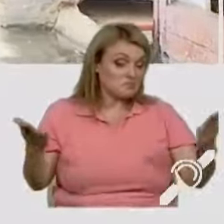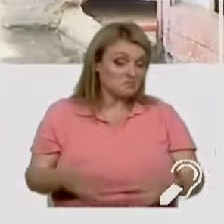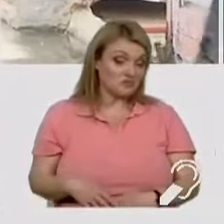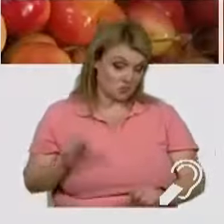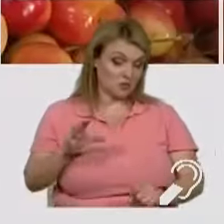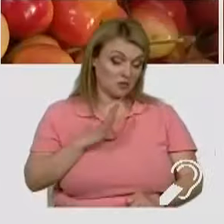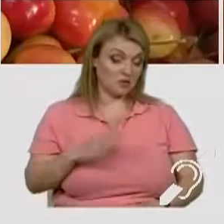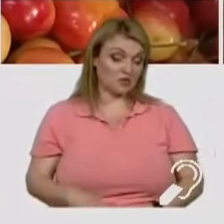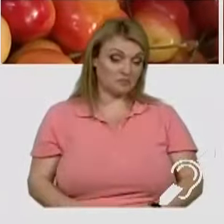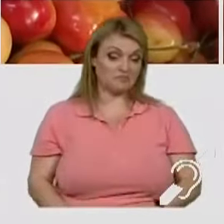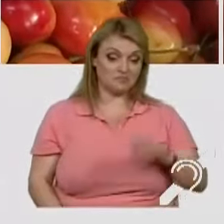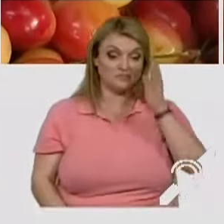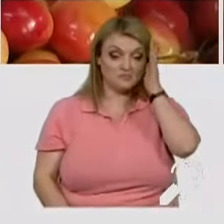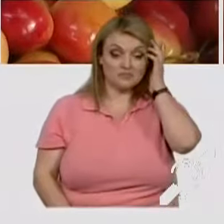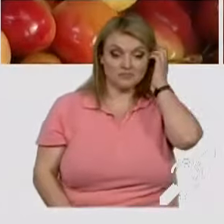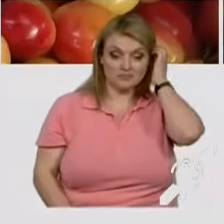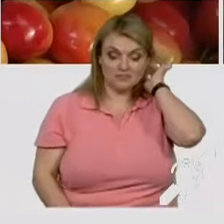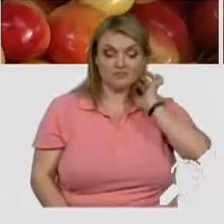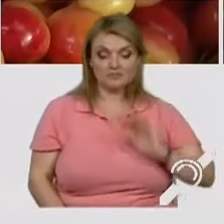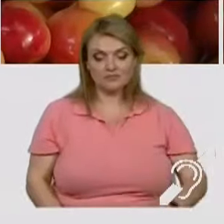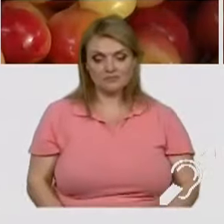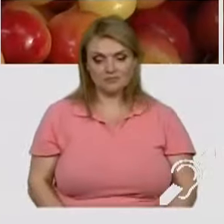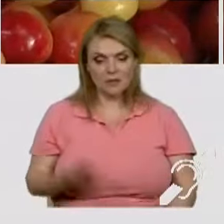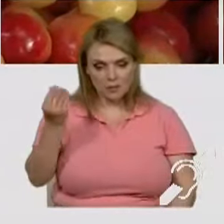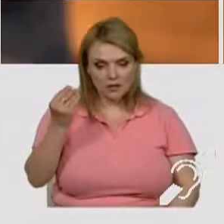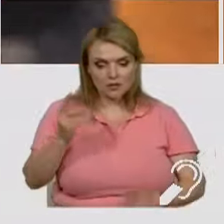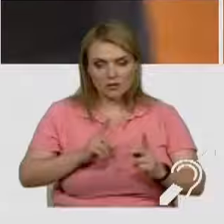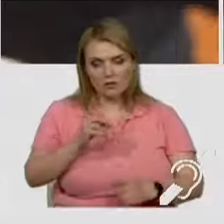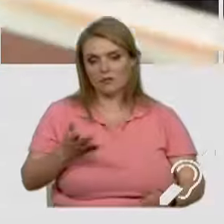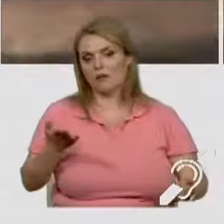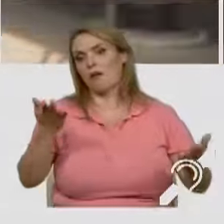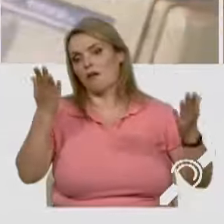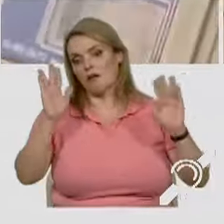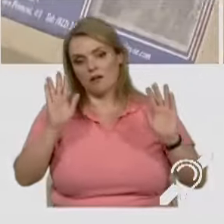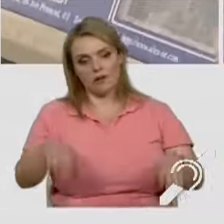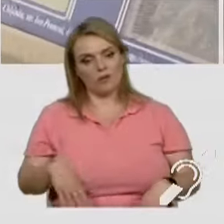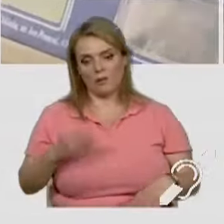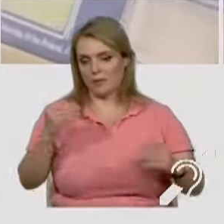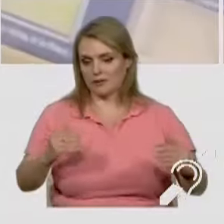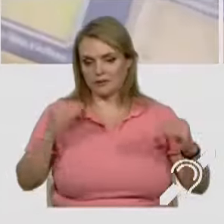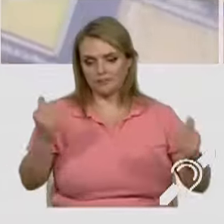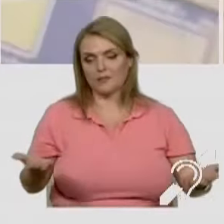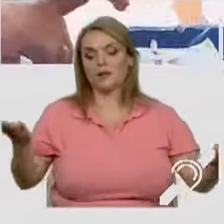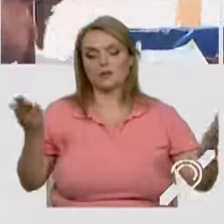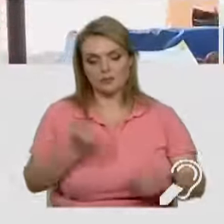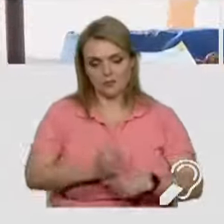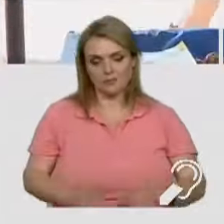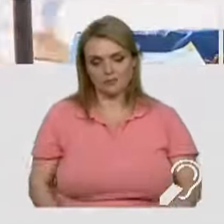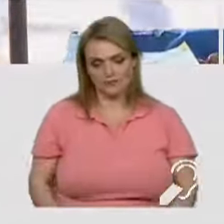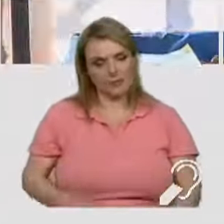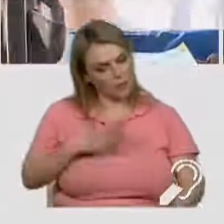Cred că de asta. Prețurile s-au schimbat și ele? Da, prețurile de acum zboară în sus. Mă bucur, dar cum să mă bucur